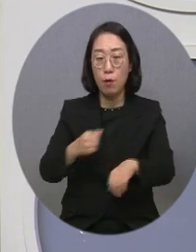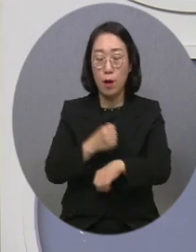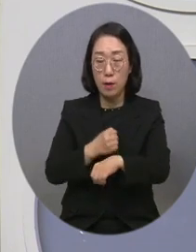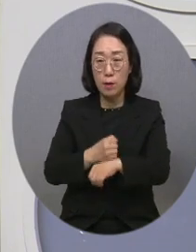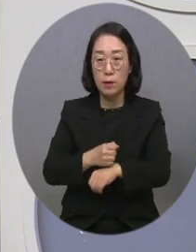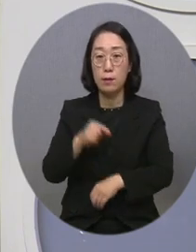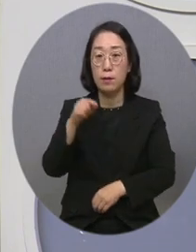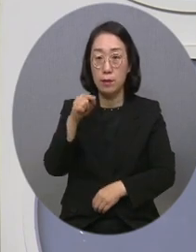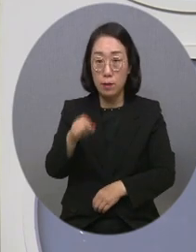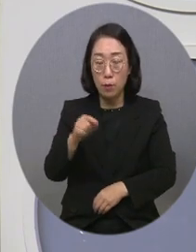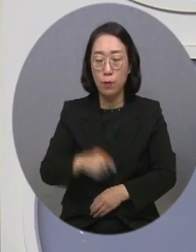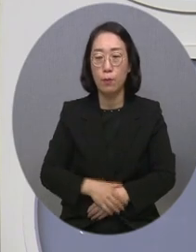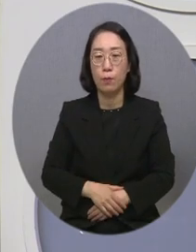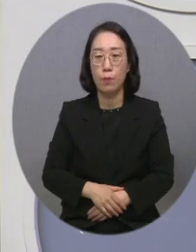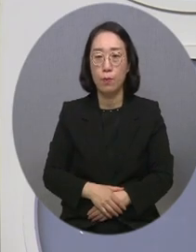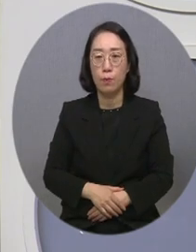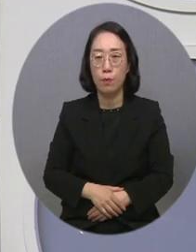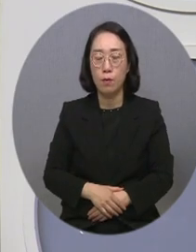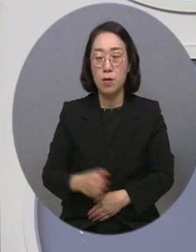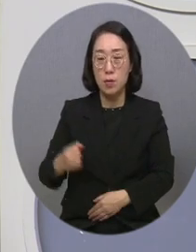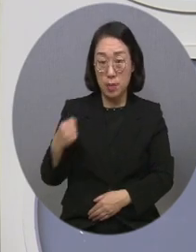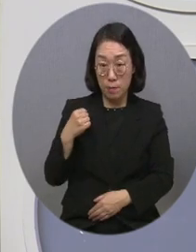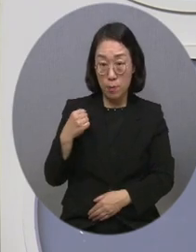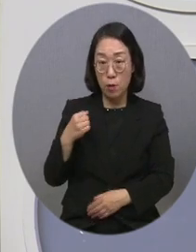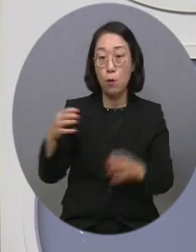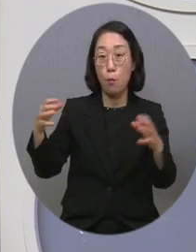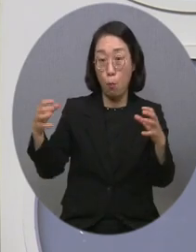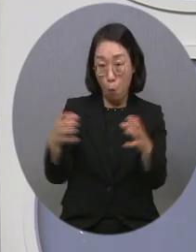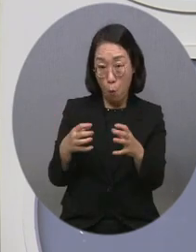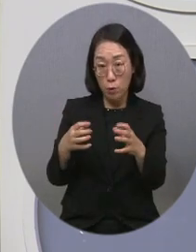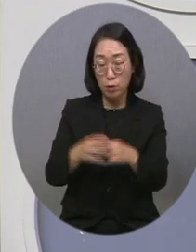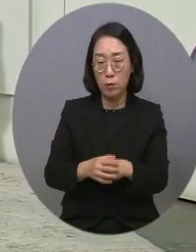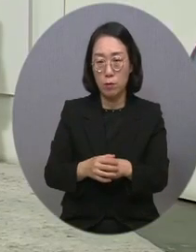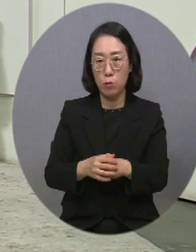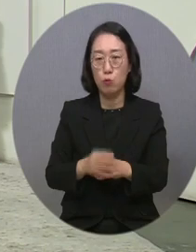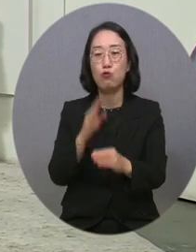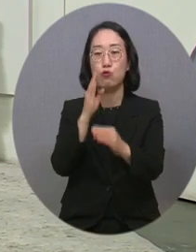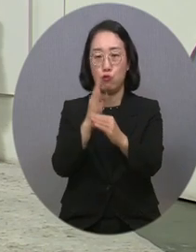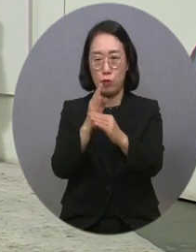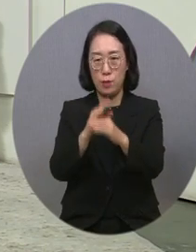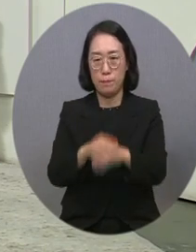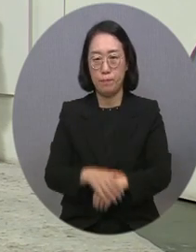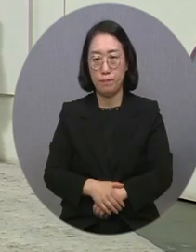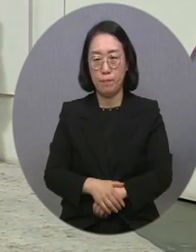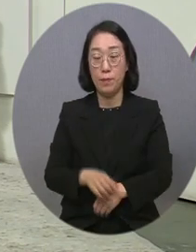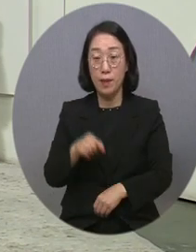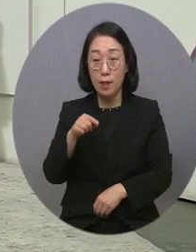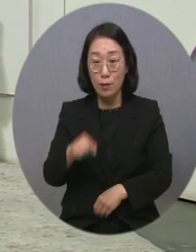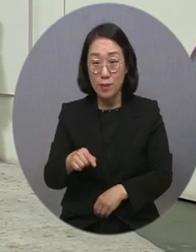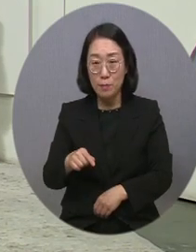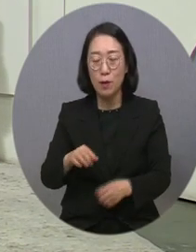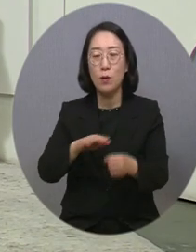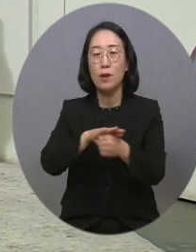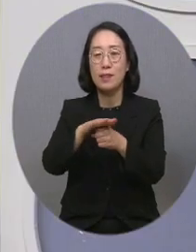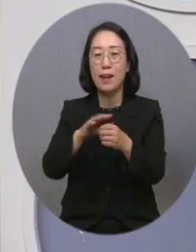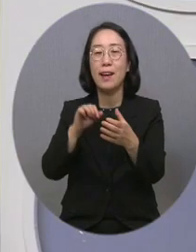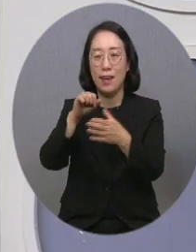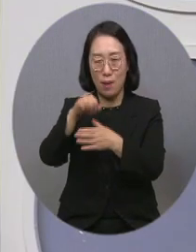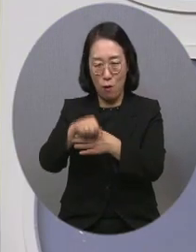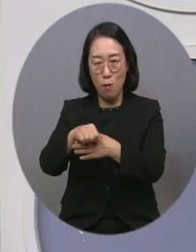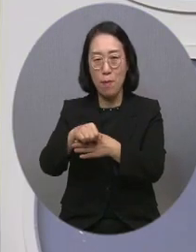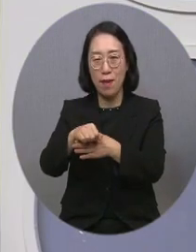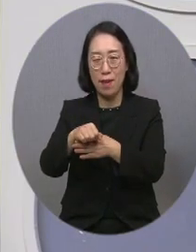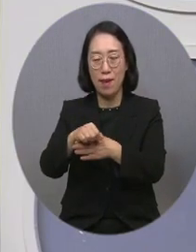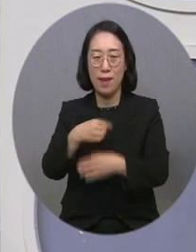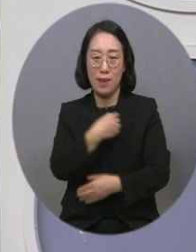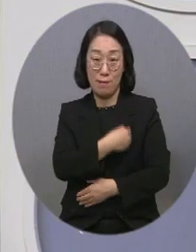그런데 그 힘을 모아준 어떤 구심점이 아마 이 사랑의 열매 사회복지 공동